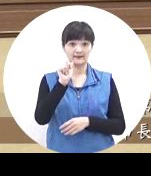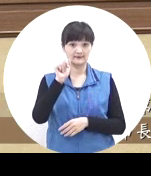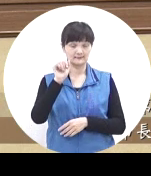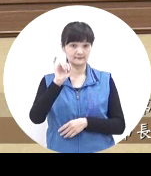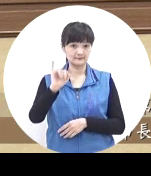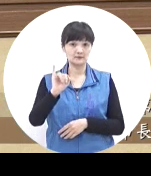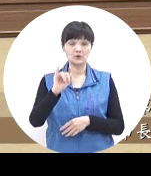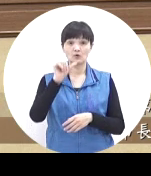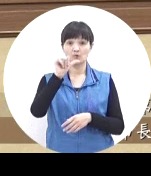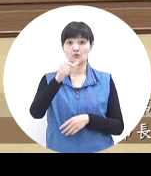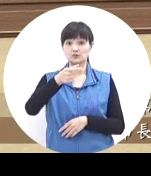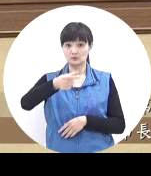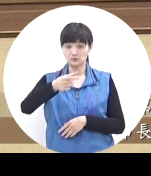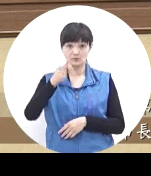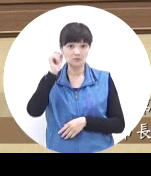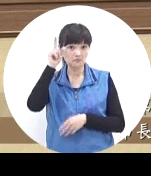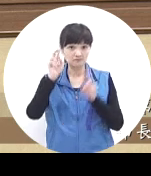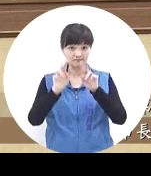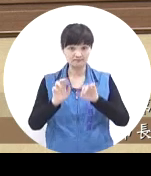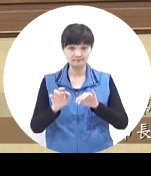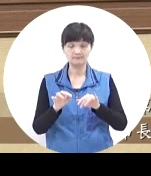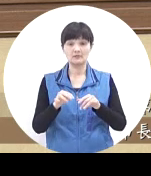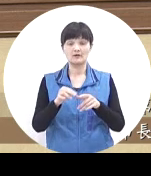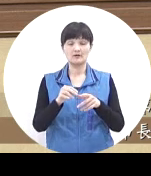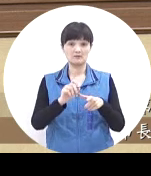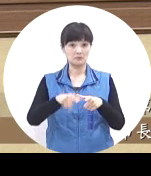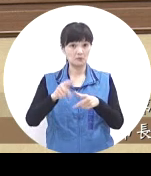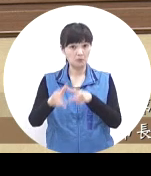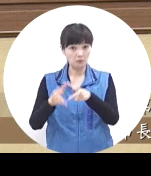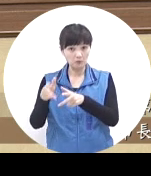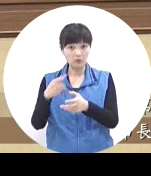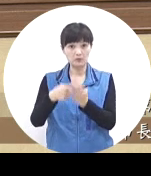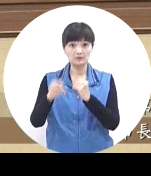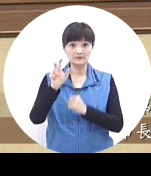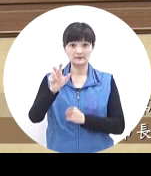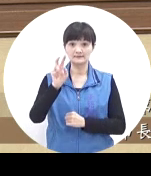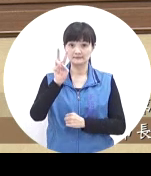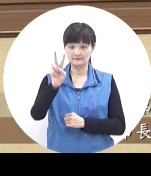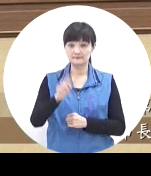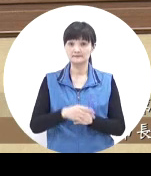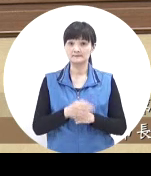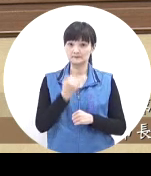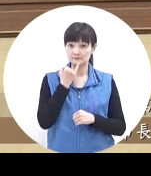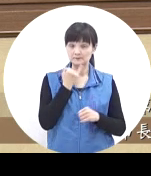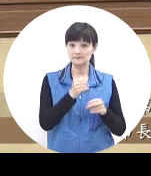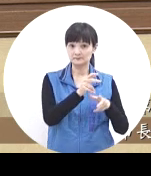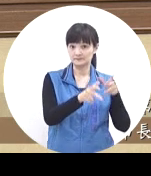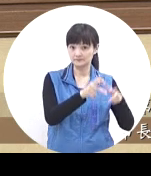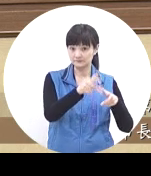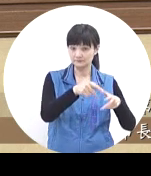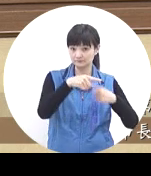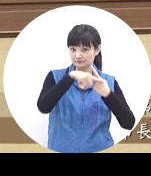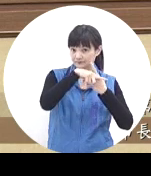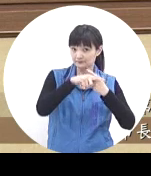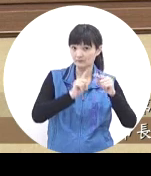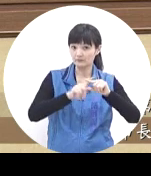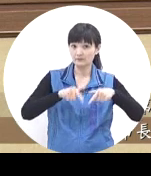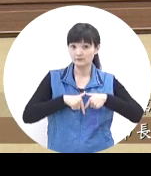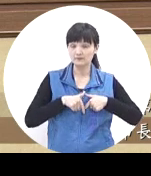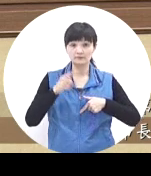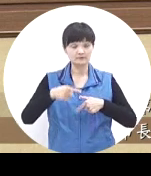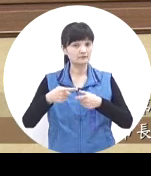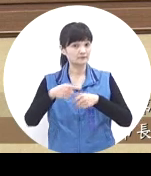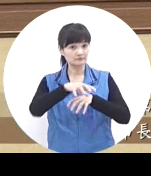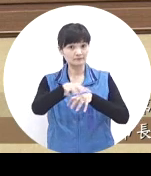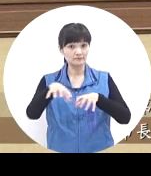为主轴，提供72个厂商能够厂房，一个研发中心以及育成中心，希